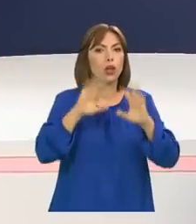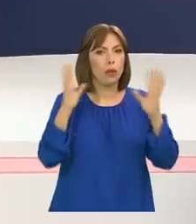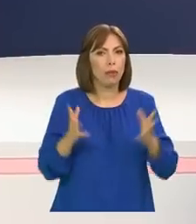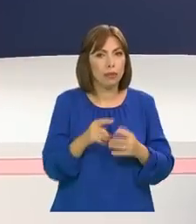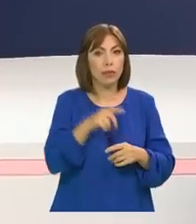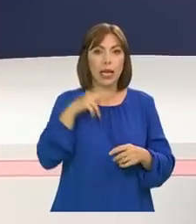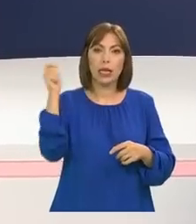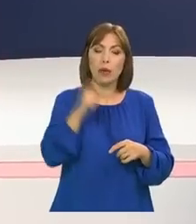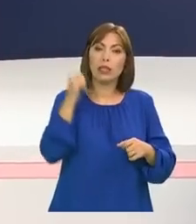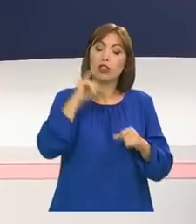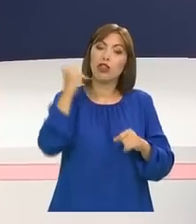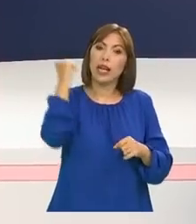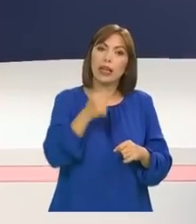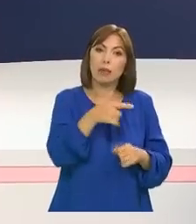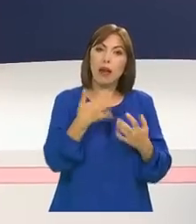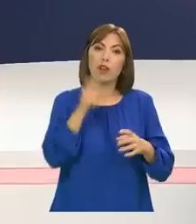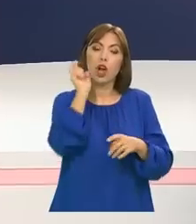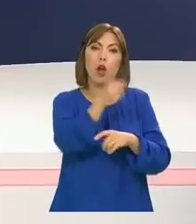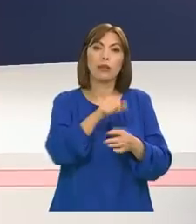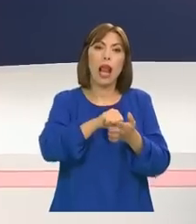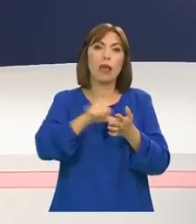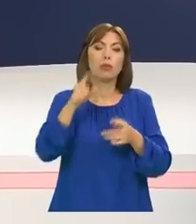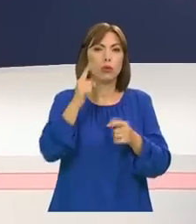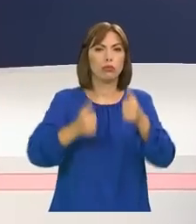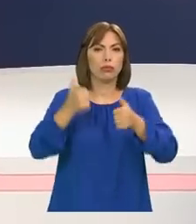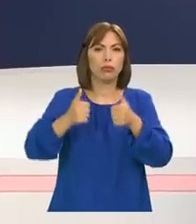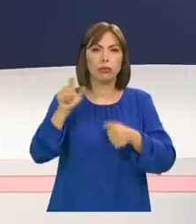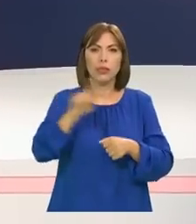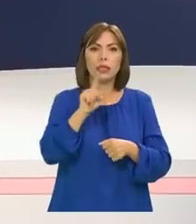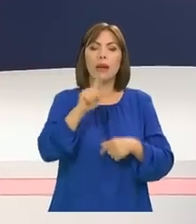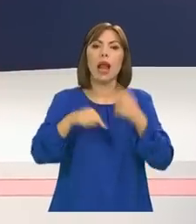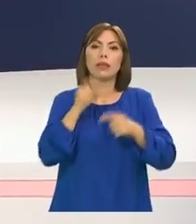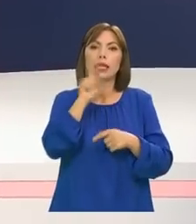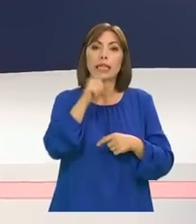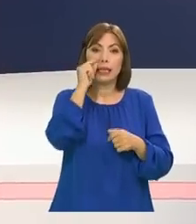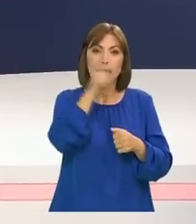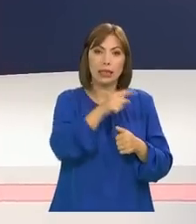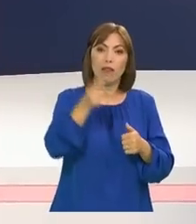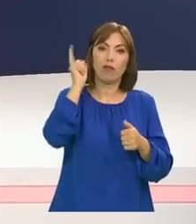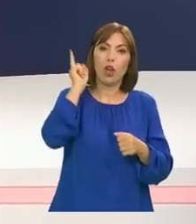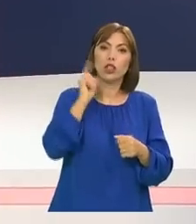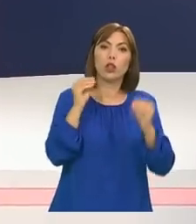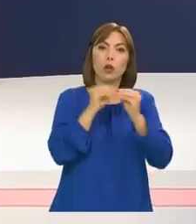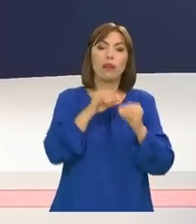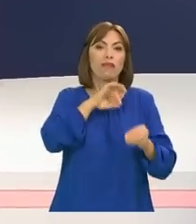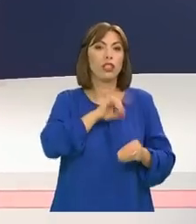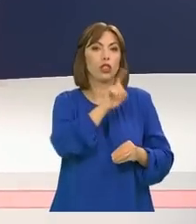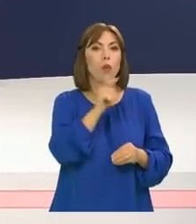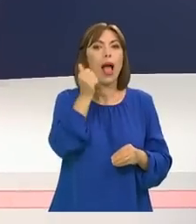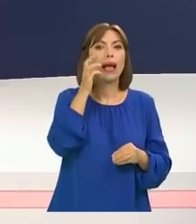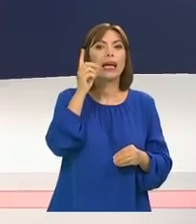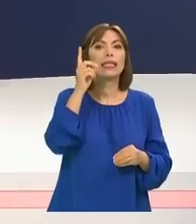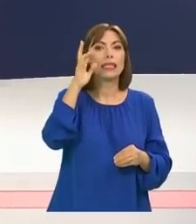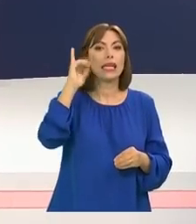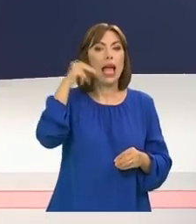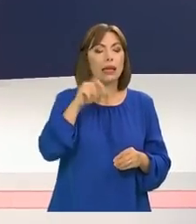este acuzat și de crimă. Ar fi comandat eliminarea unui rival, nimeni altul decât tatăl fostul iubit al fiicei lui Adrian